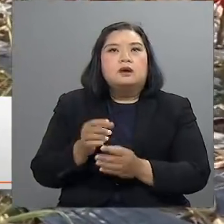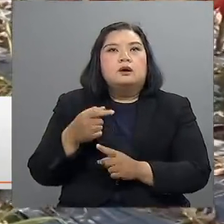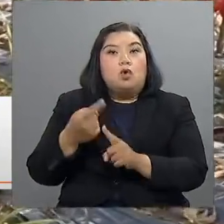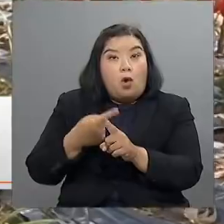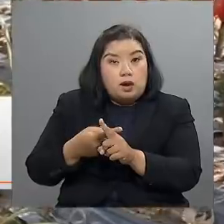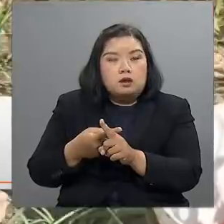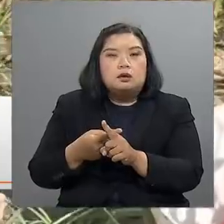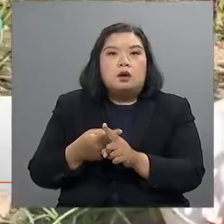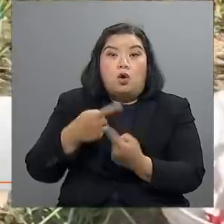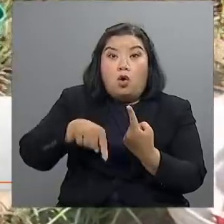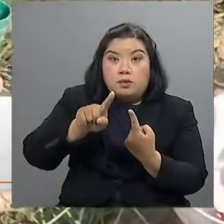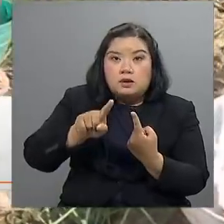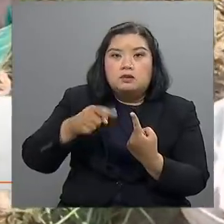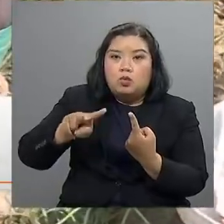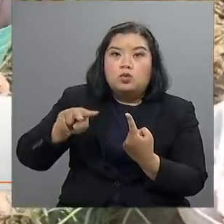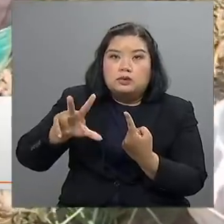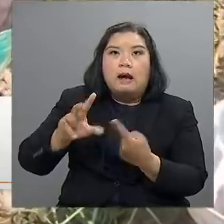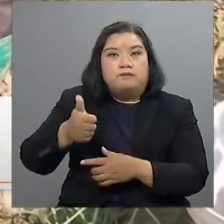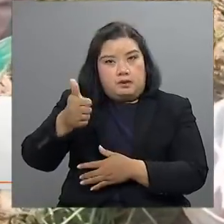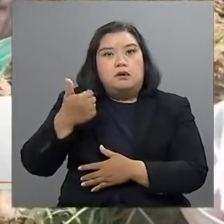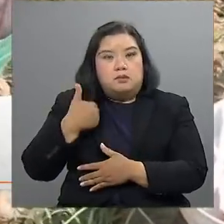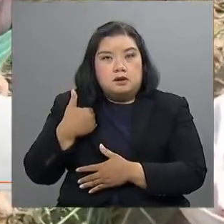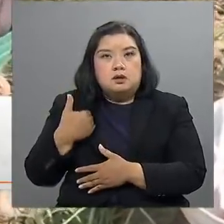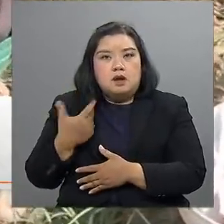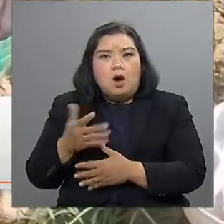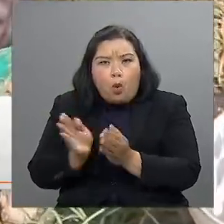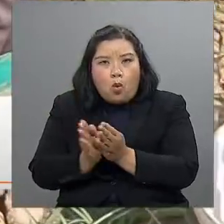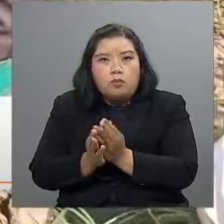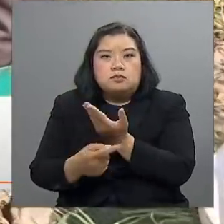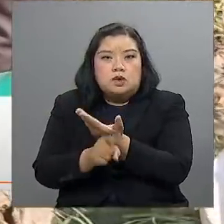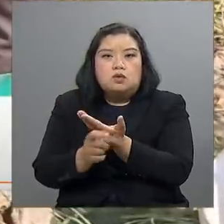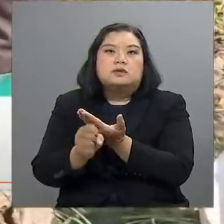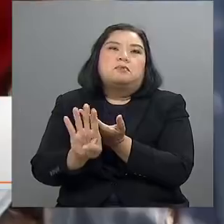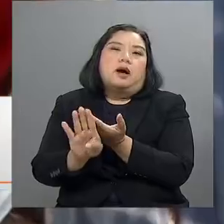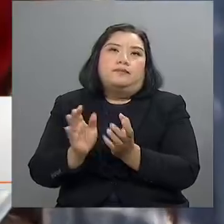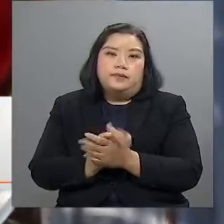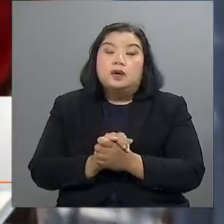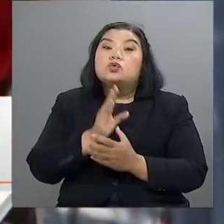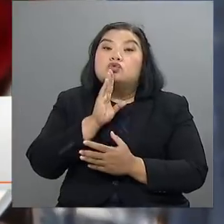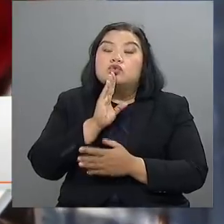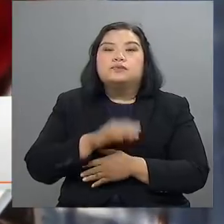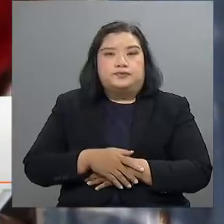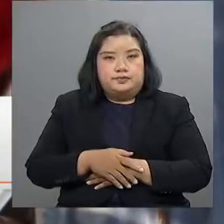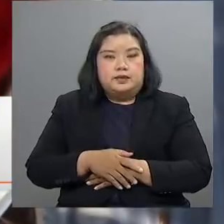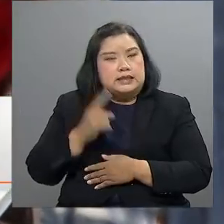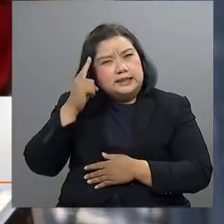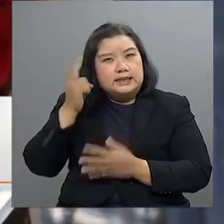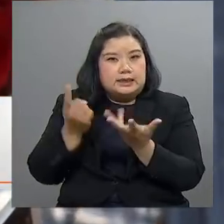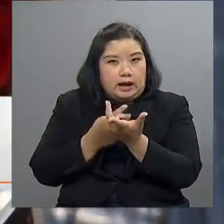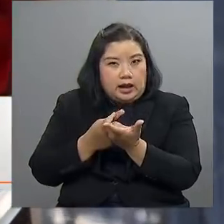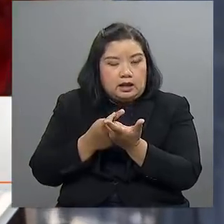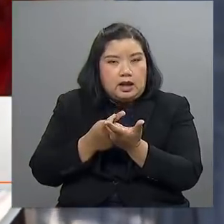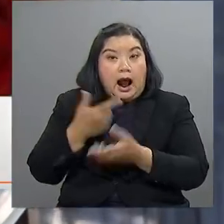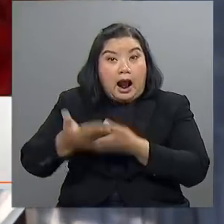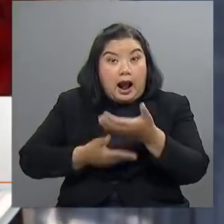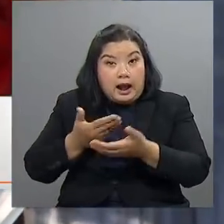ครั้งขายในราคากิโลกรัมละ14บาทอาคิดเล่นๆสมมุติปลูก60วันใช่ไหมคะจำหน่ายได้ 3-4 ครั้งแล้วได้ครั้ง